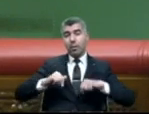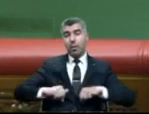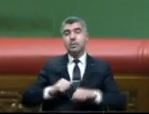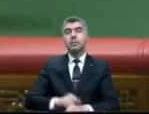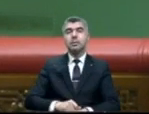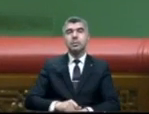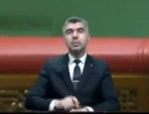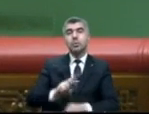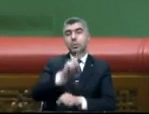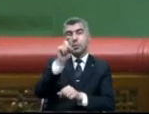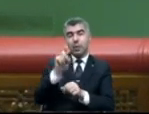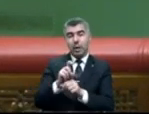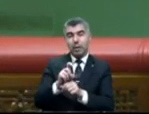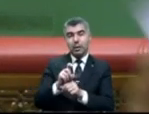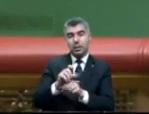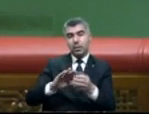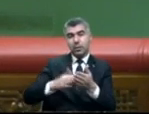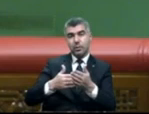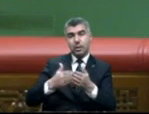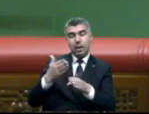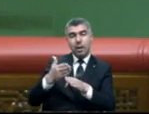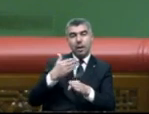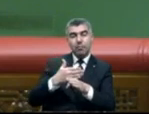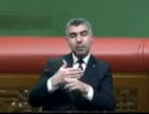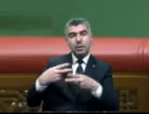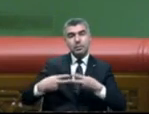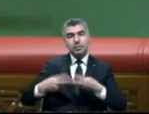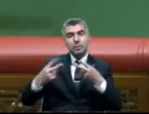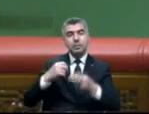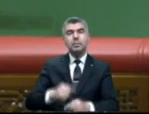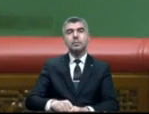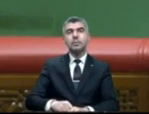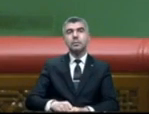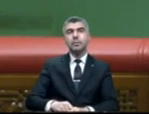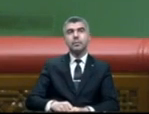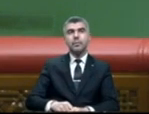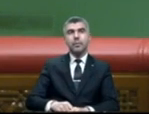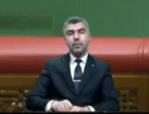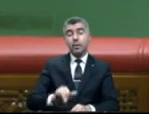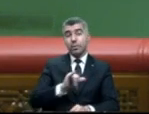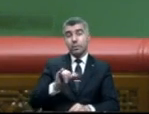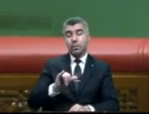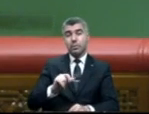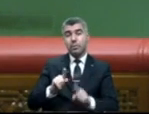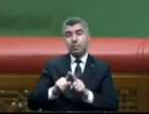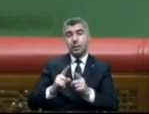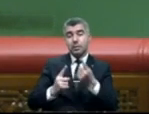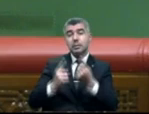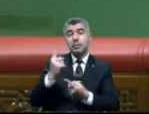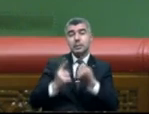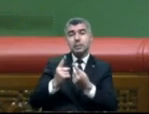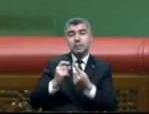التساؤل في اطار المداخله اللي عطى المقيم ورطبه كبيره، شفتوا ما اهملت السيد الوزير قطاع كبير من